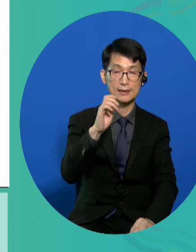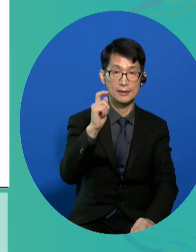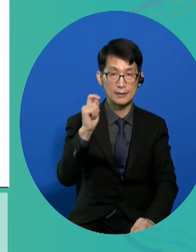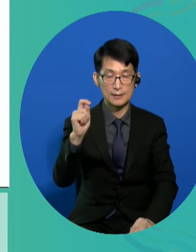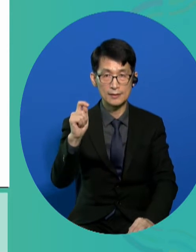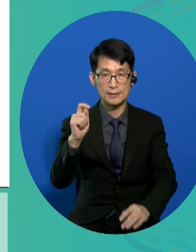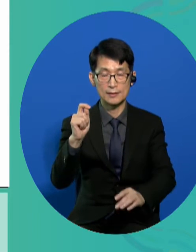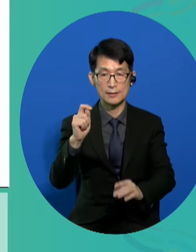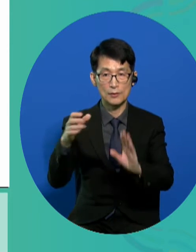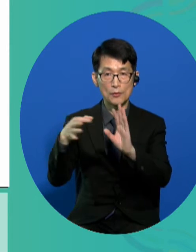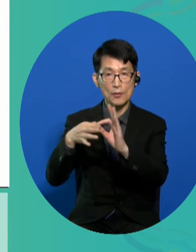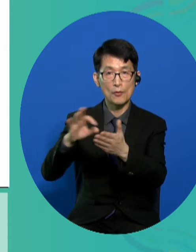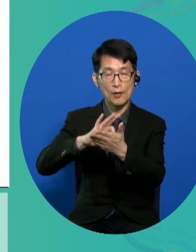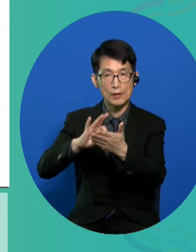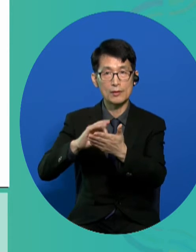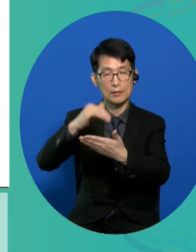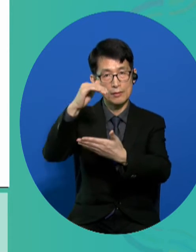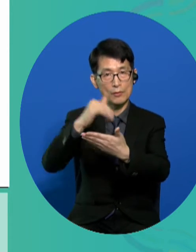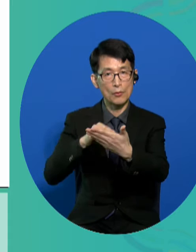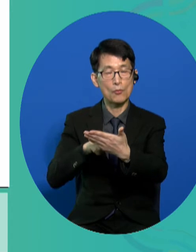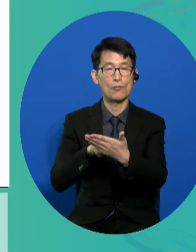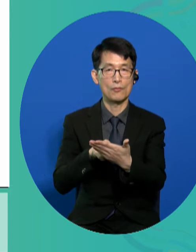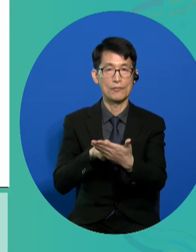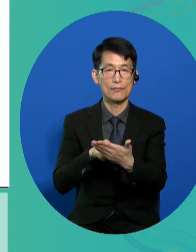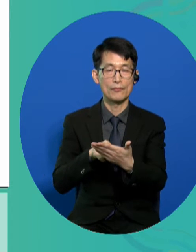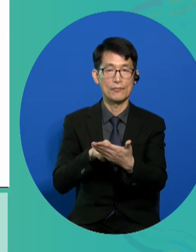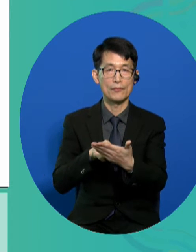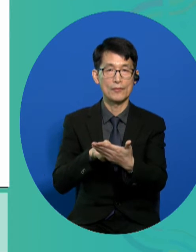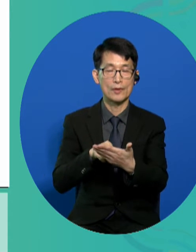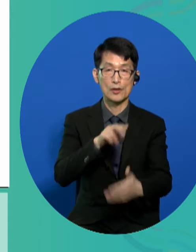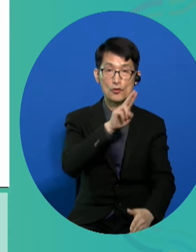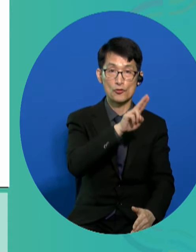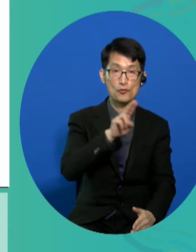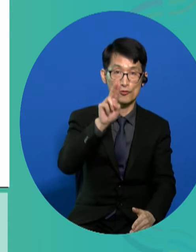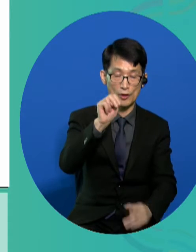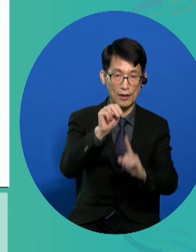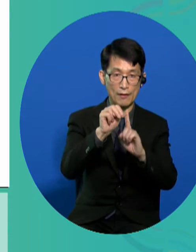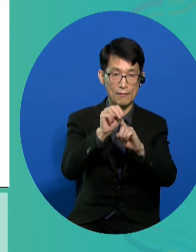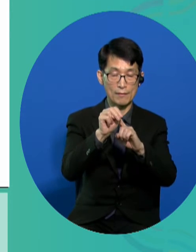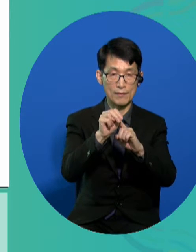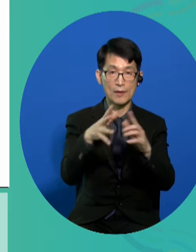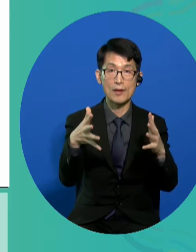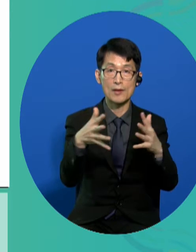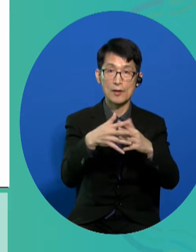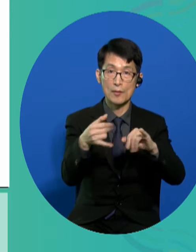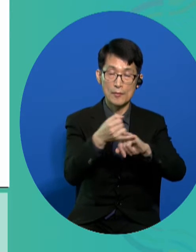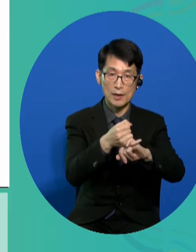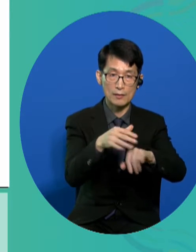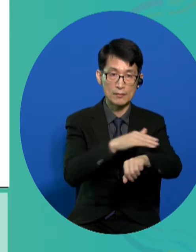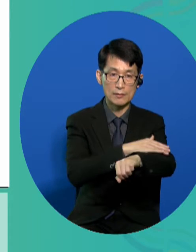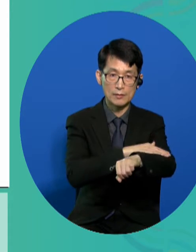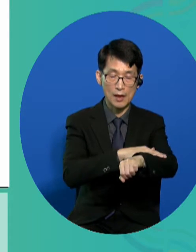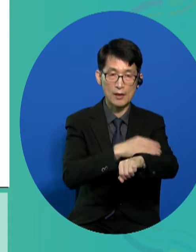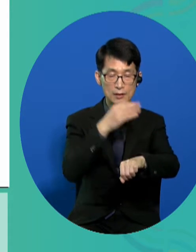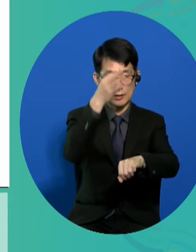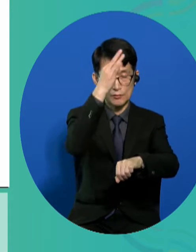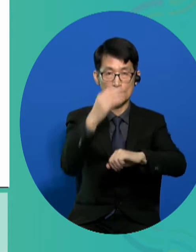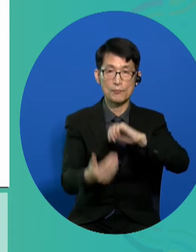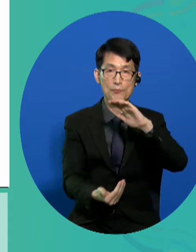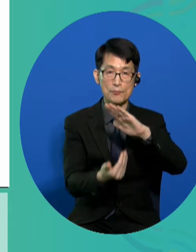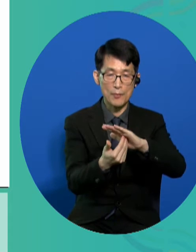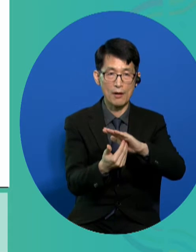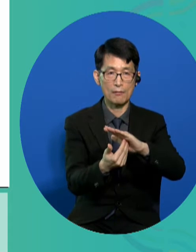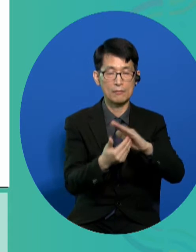어떤 진전을 이룩하였는지를 보여줍니다. 특히 UN 협약의 기술 측면에 있어서 어떤 성과를 이루었는지를 보여줍니다. 최상위